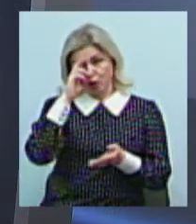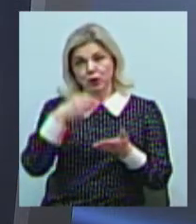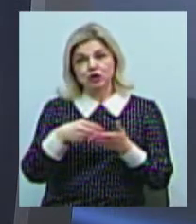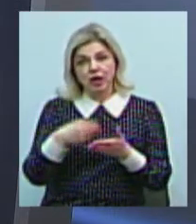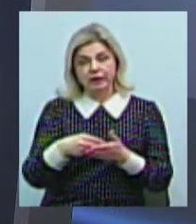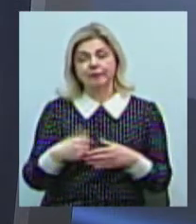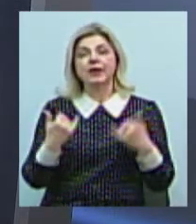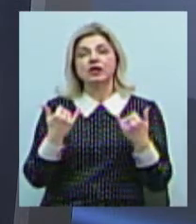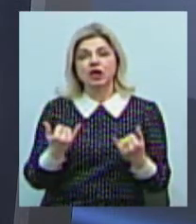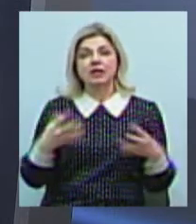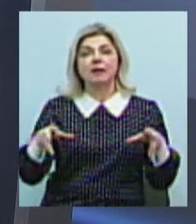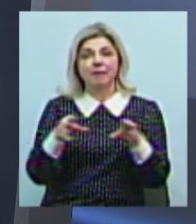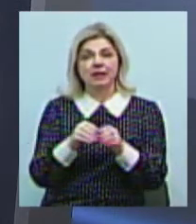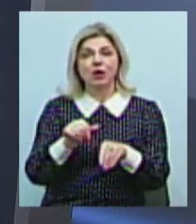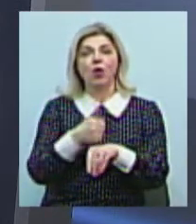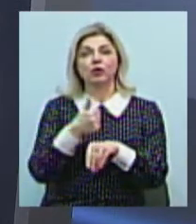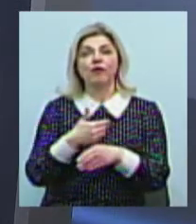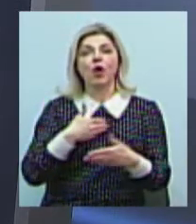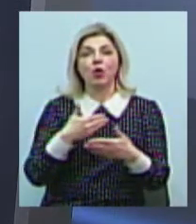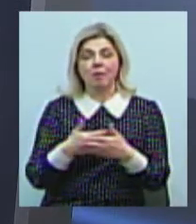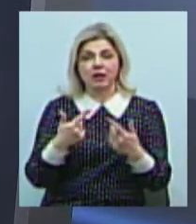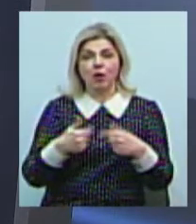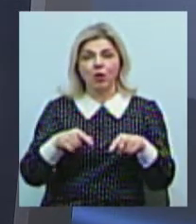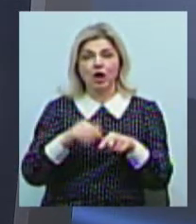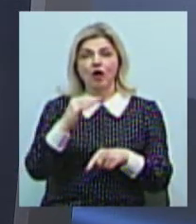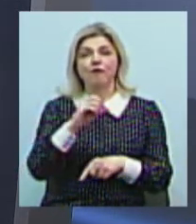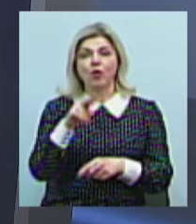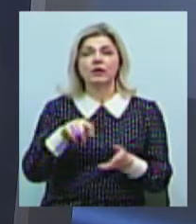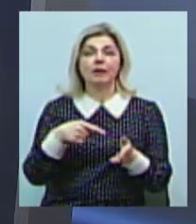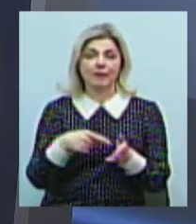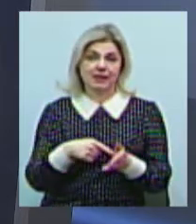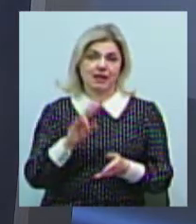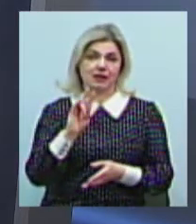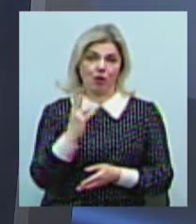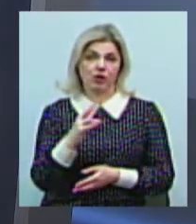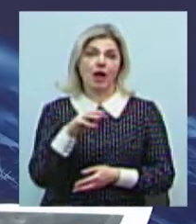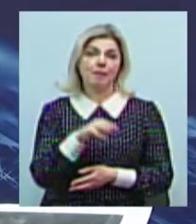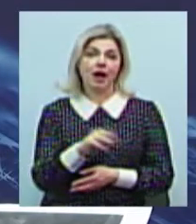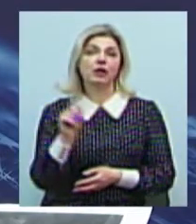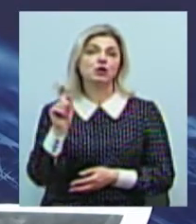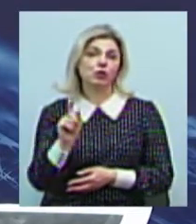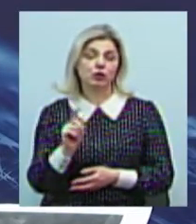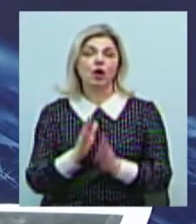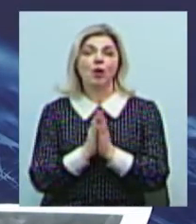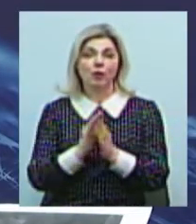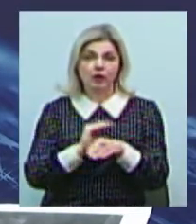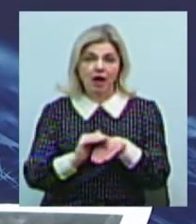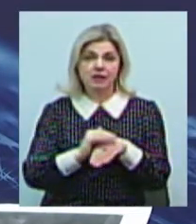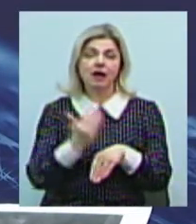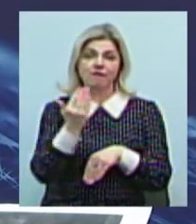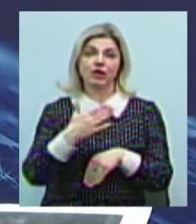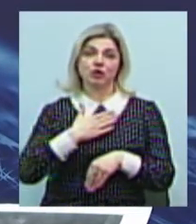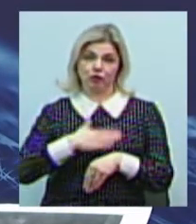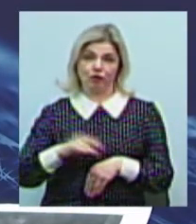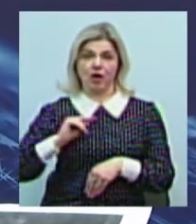Разом з головою громадської організації «Фонд розвитку міста Миколаєва» Михайлом Золотухіним. Михайло, будь ласка, чи задоволені ви